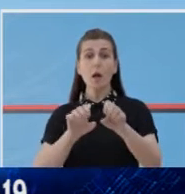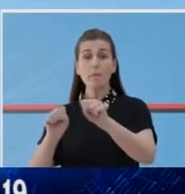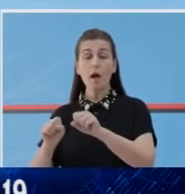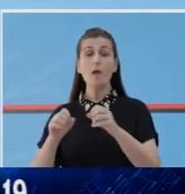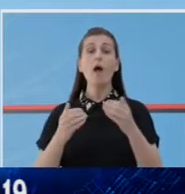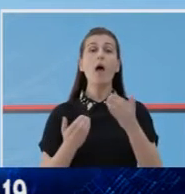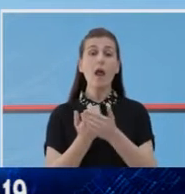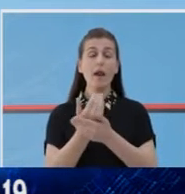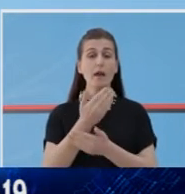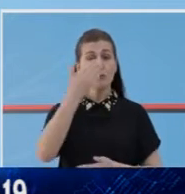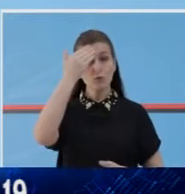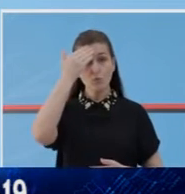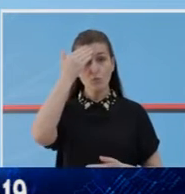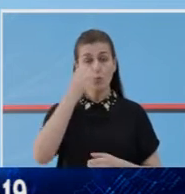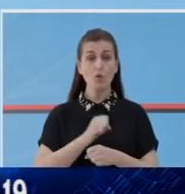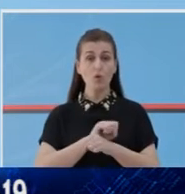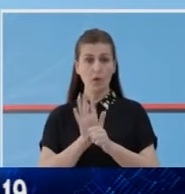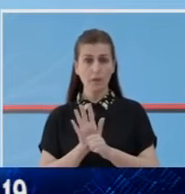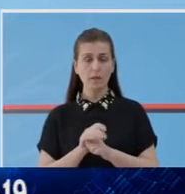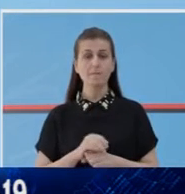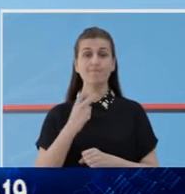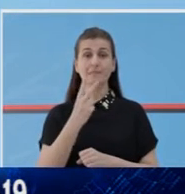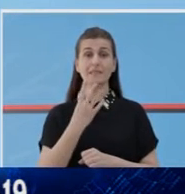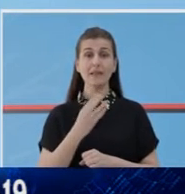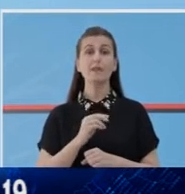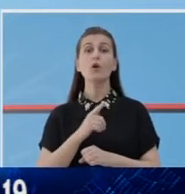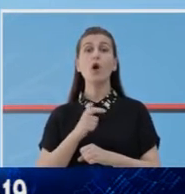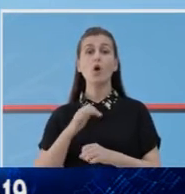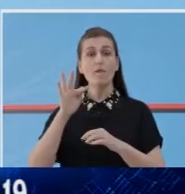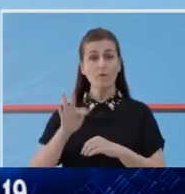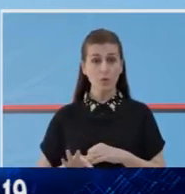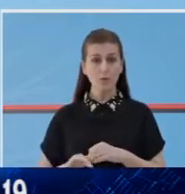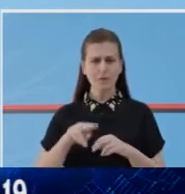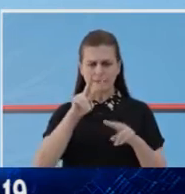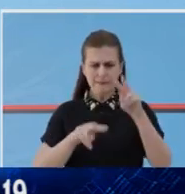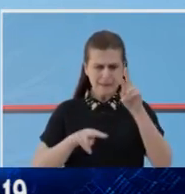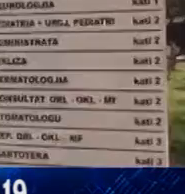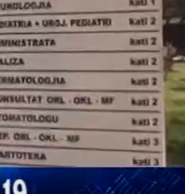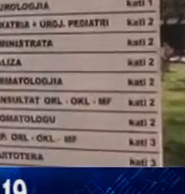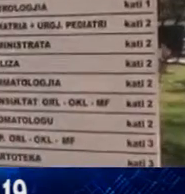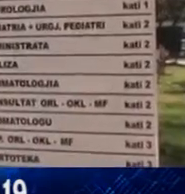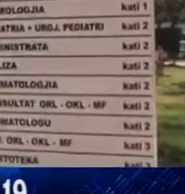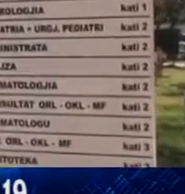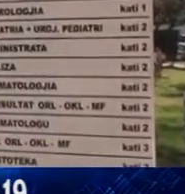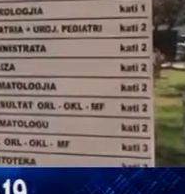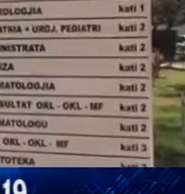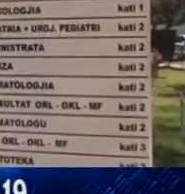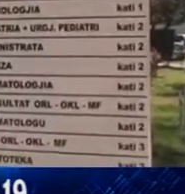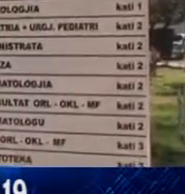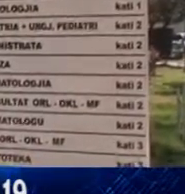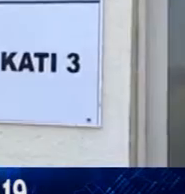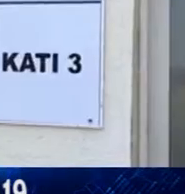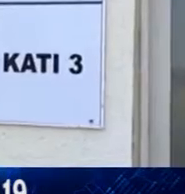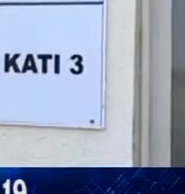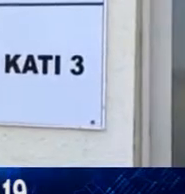të dyshuar si të infektuar nga koronavirusi, por në përgjigjet e testimit, ato kanë rezultuar negativ. Lajmi është bërë i